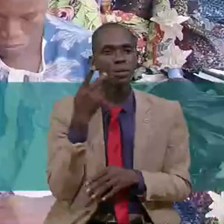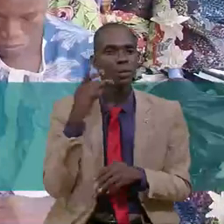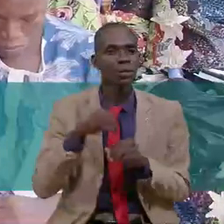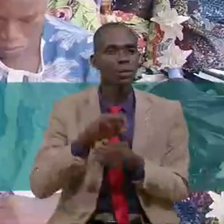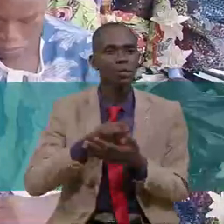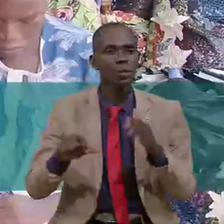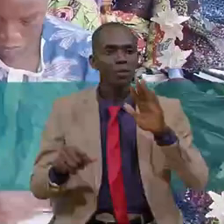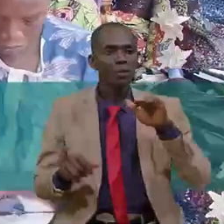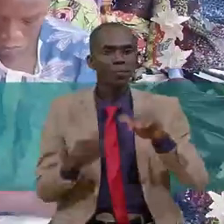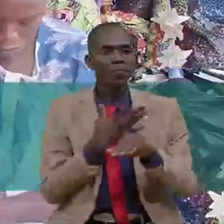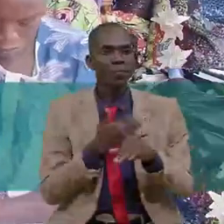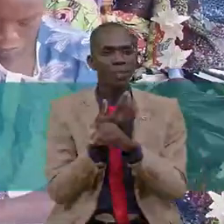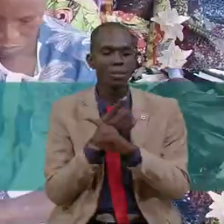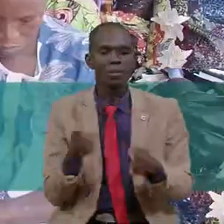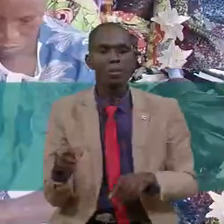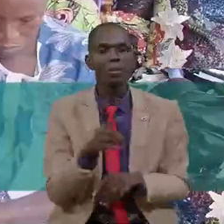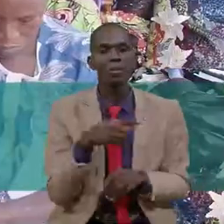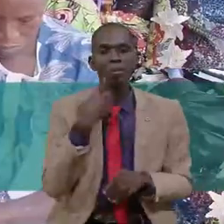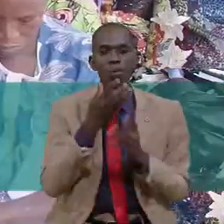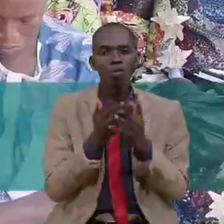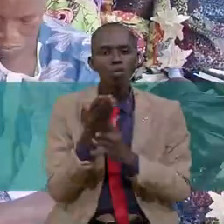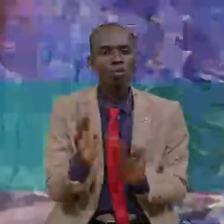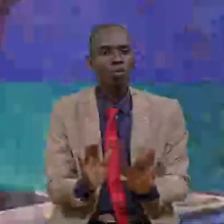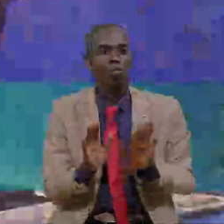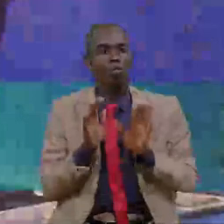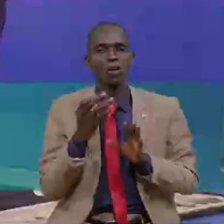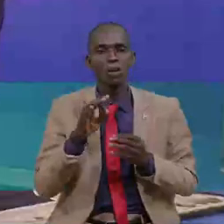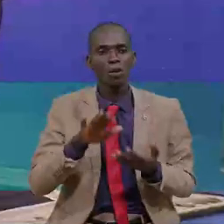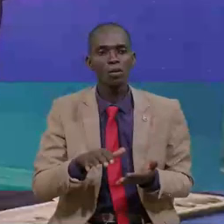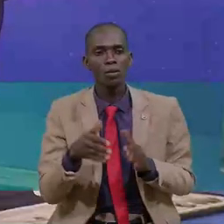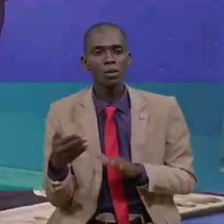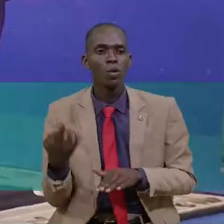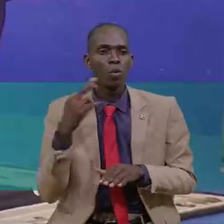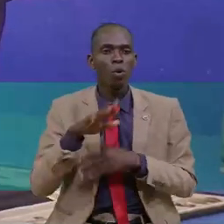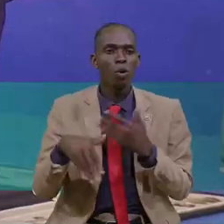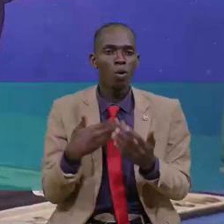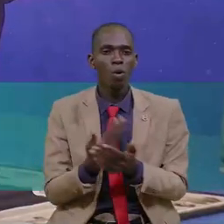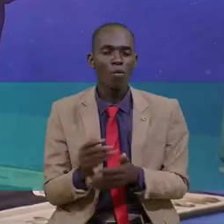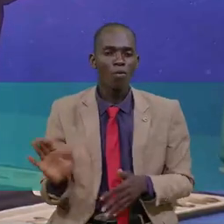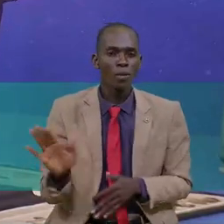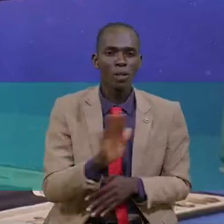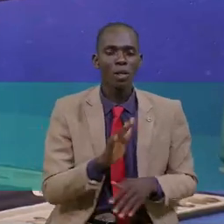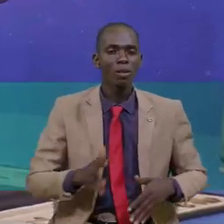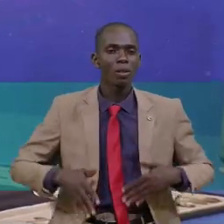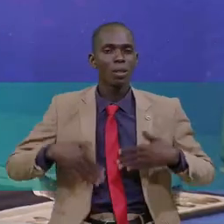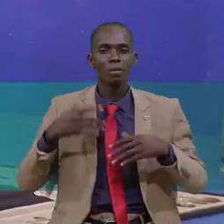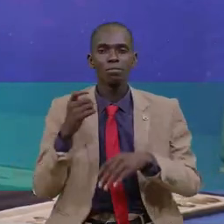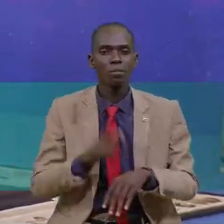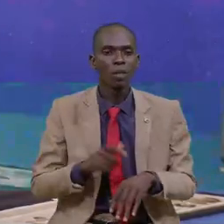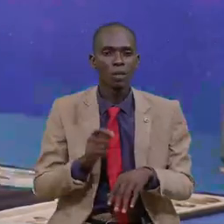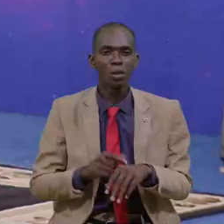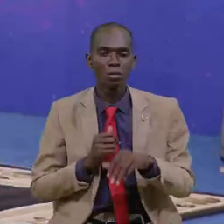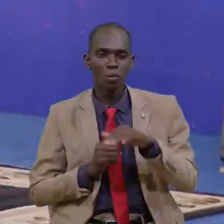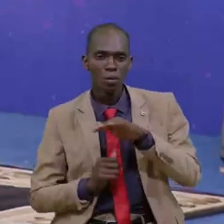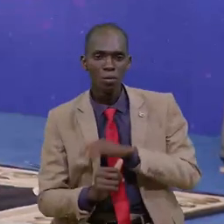Verset 15. Et qu'il délivra tous ceux qui, par crainte de la mort, étaient toute leur vie